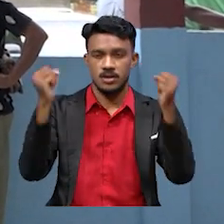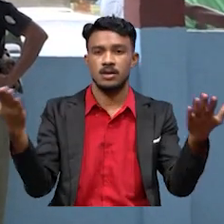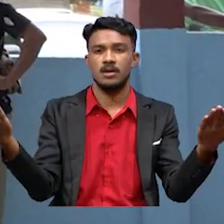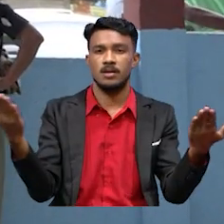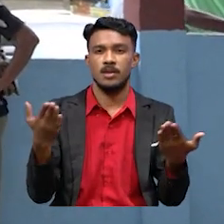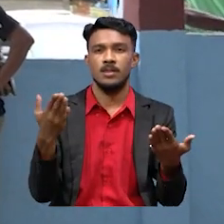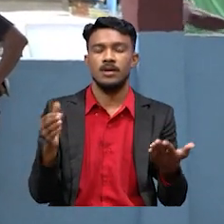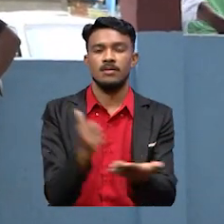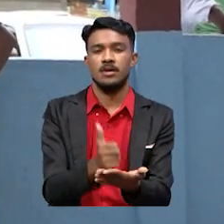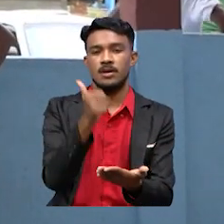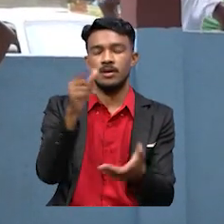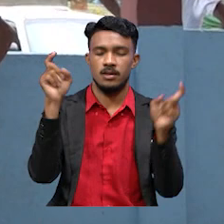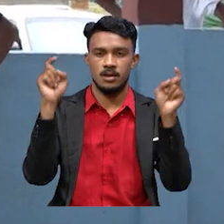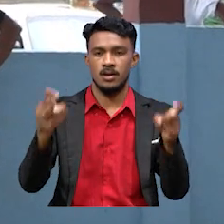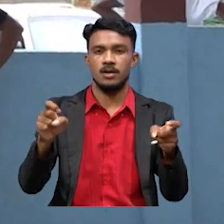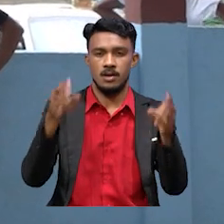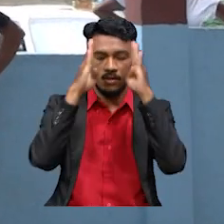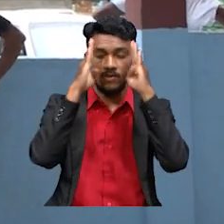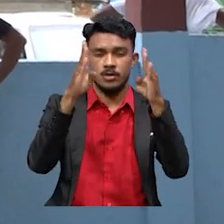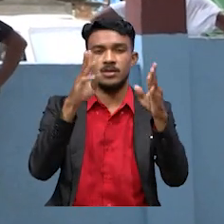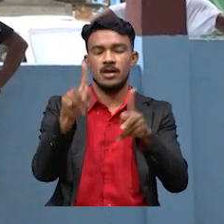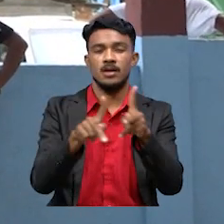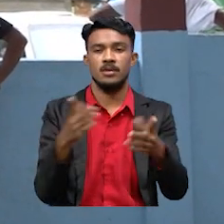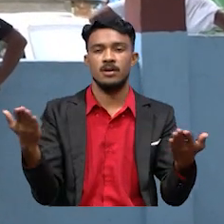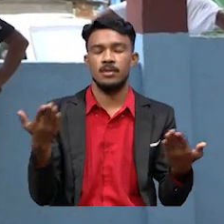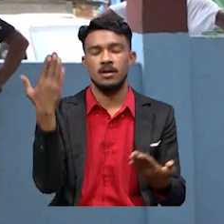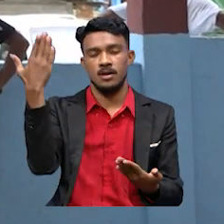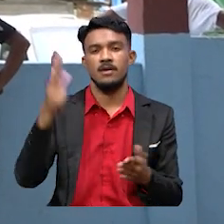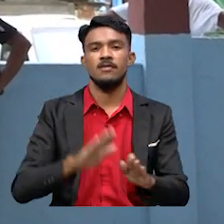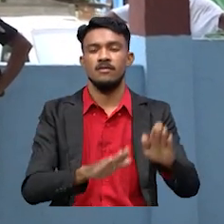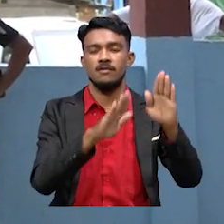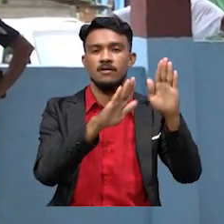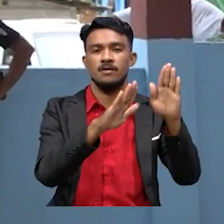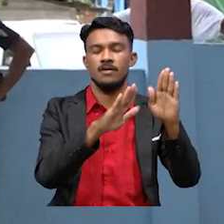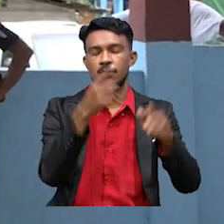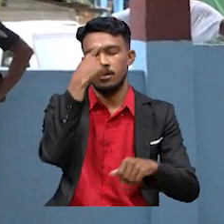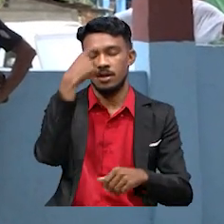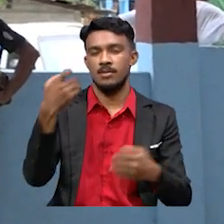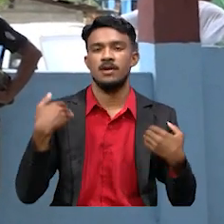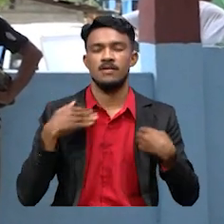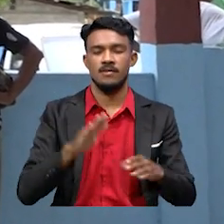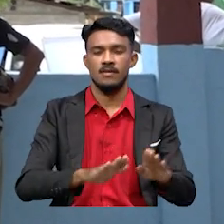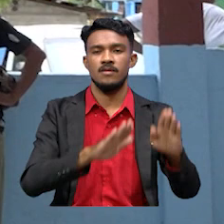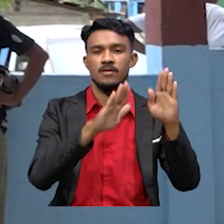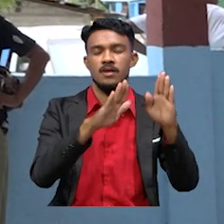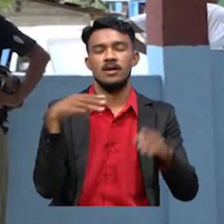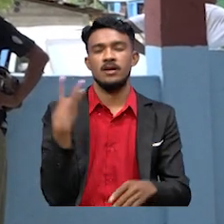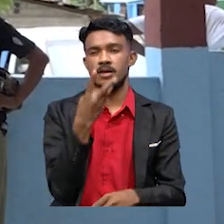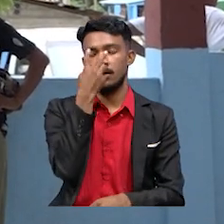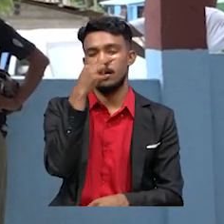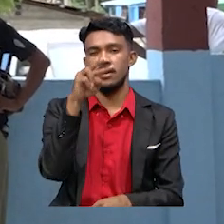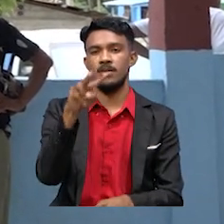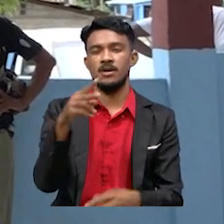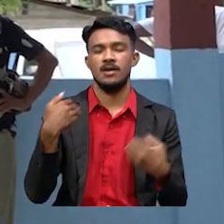turona tenki ta matan ba pobu sir ne ki hari ro rasirane tambah hari ro rasirane tareba